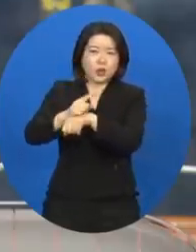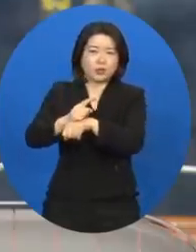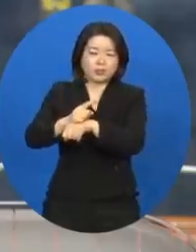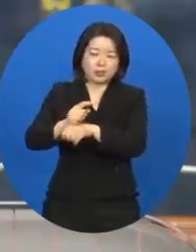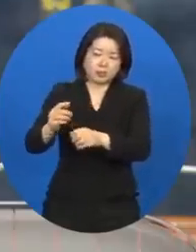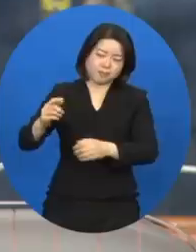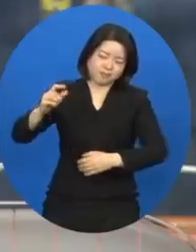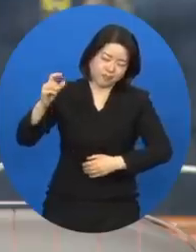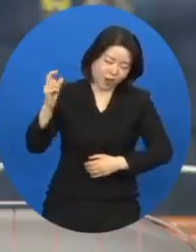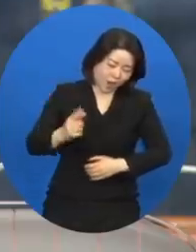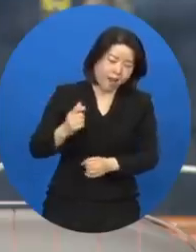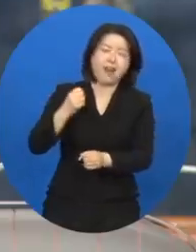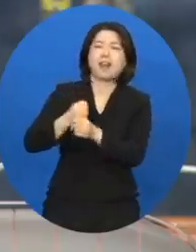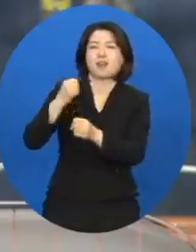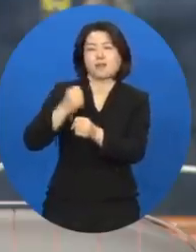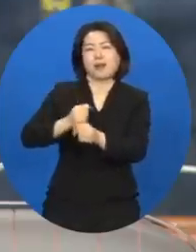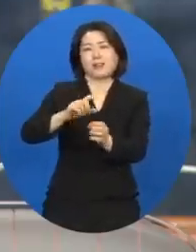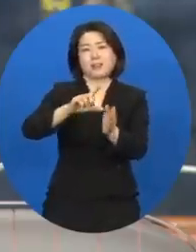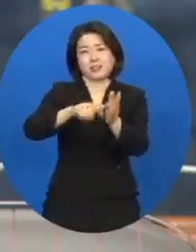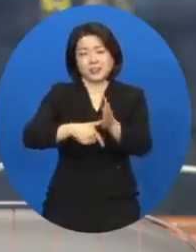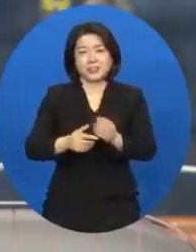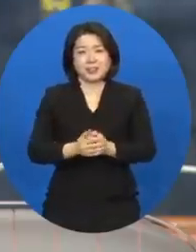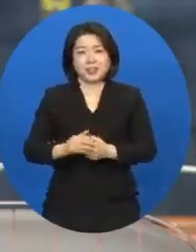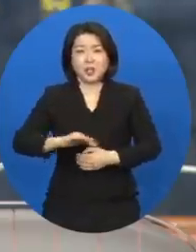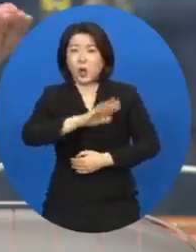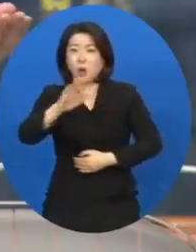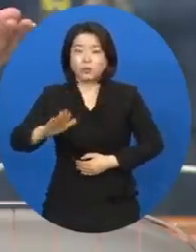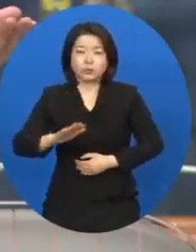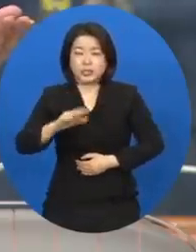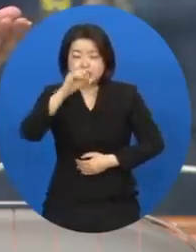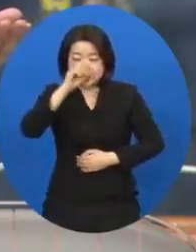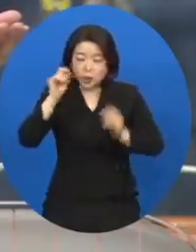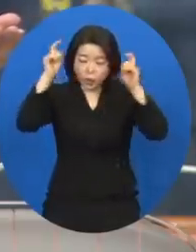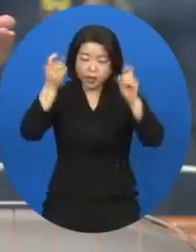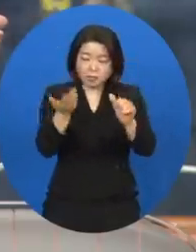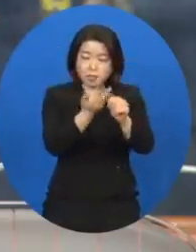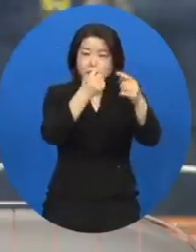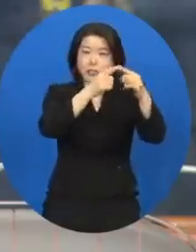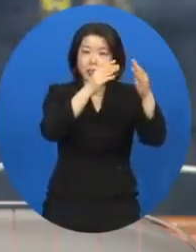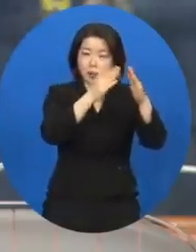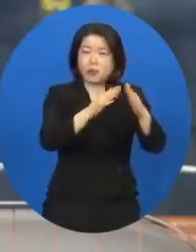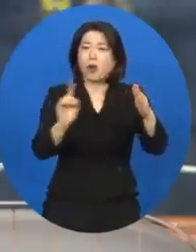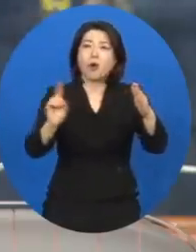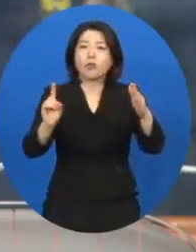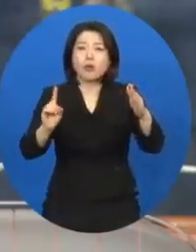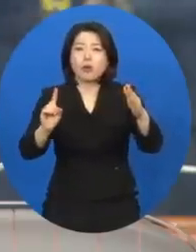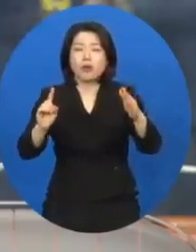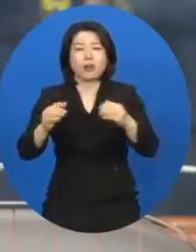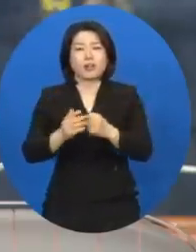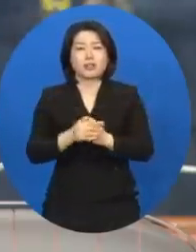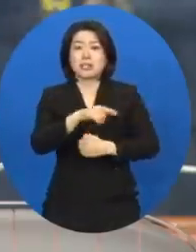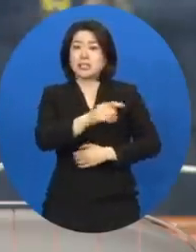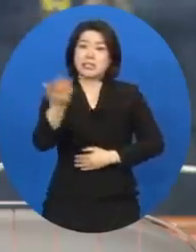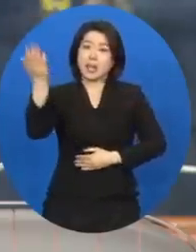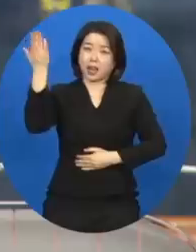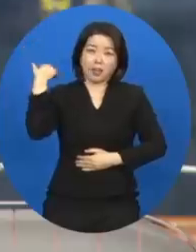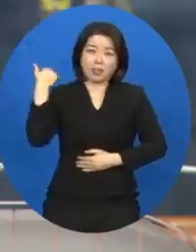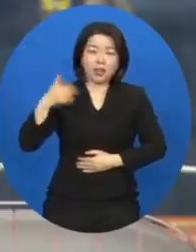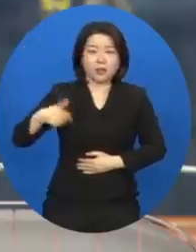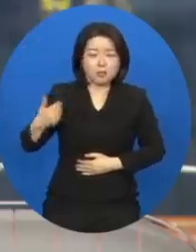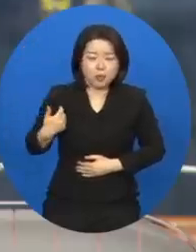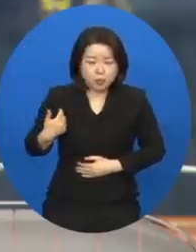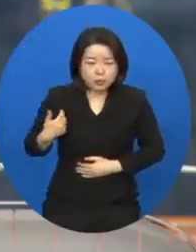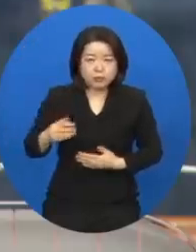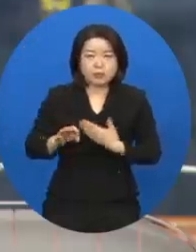시간이었습니다. 선한목자교회의 영성, 선한목자교회는 어떤 교회인지는 그 시절을 알지 못하면